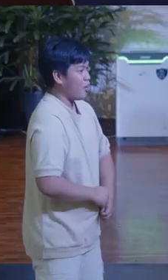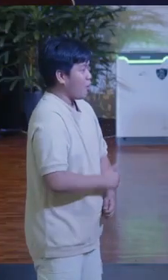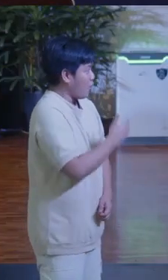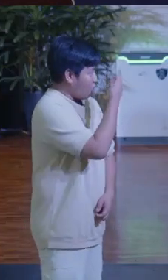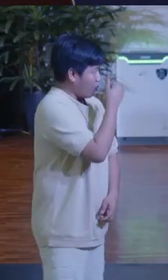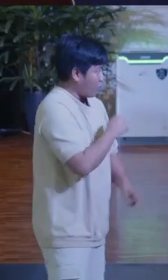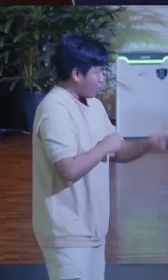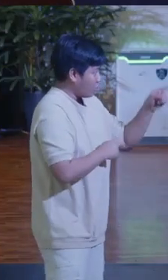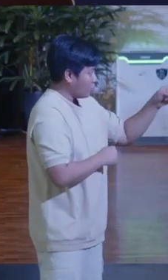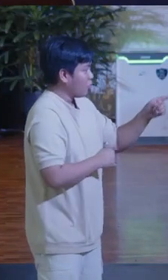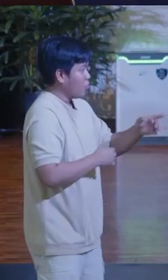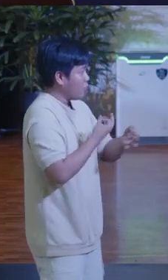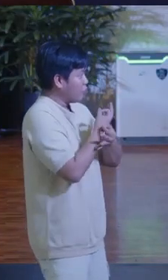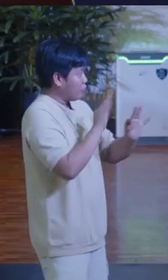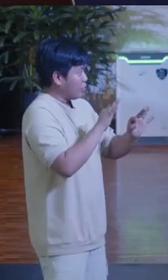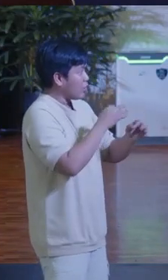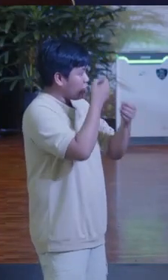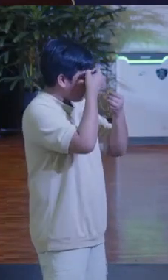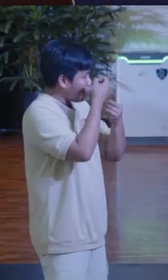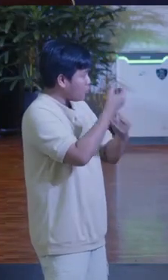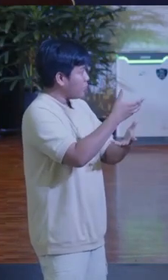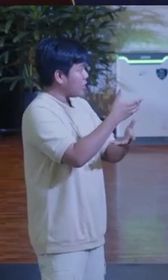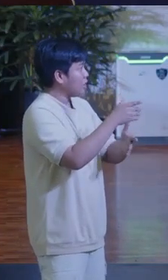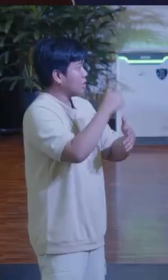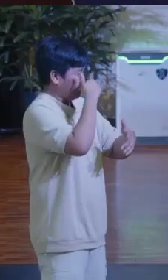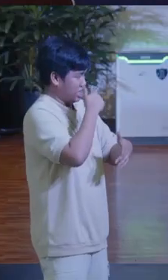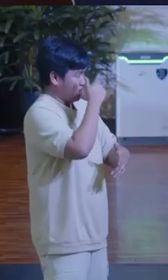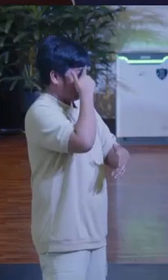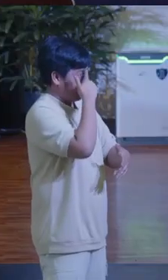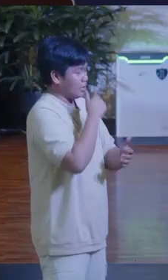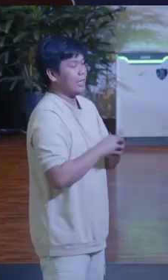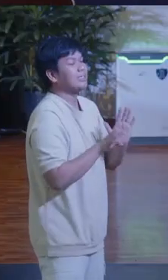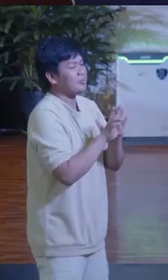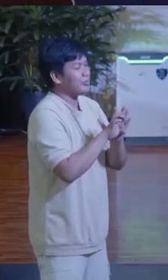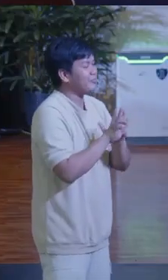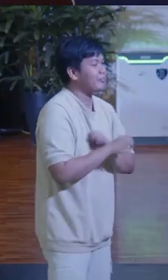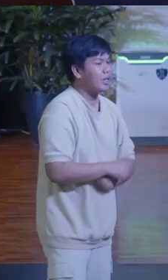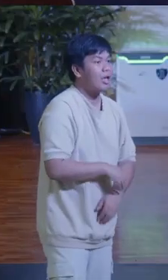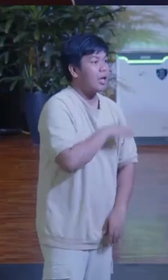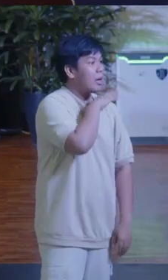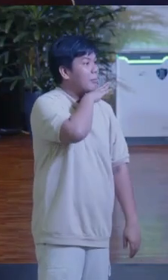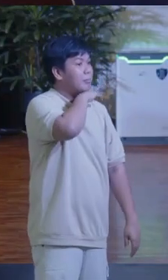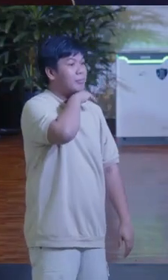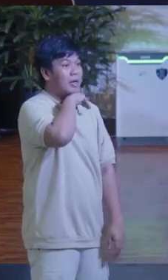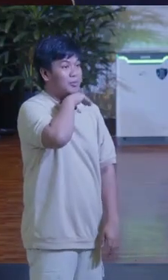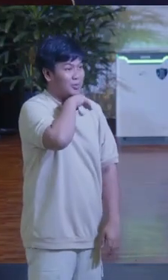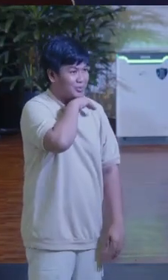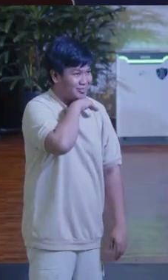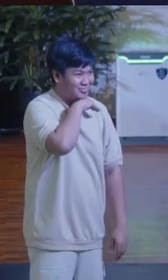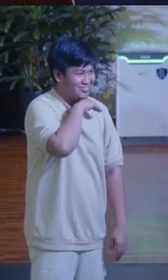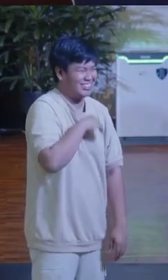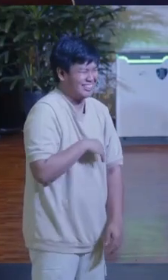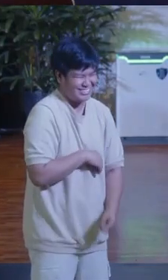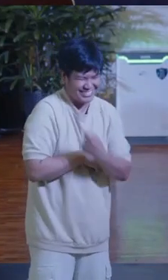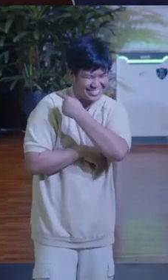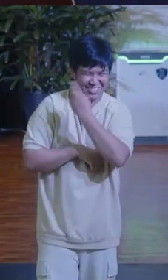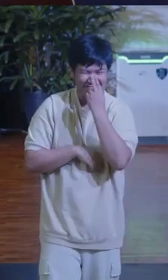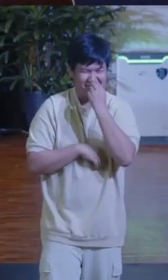hoof. Ano example nun? Baboy. Ba't ang sama ng tingin nyo sa akin?